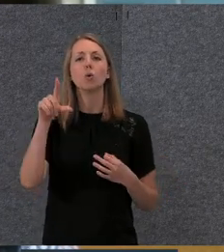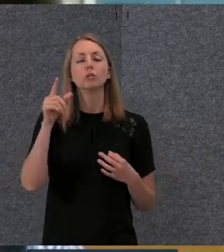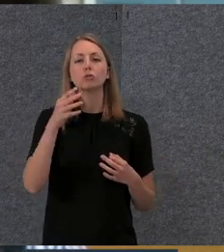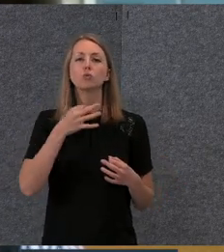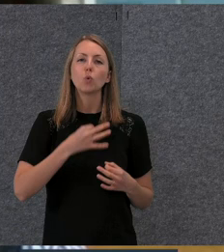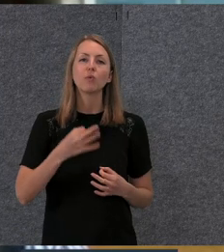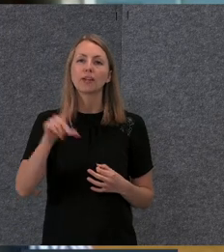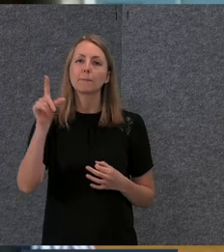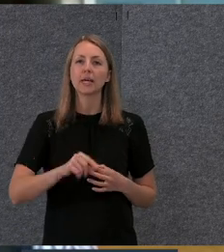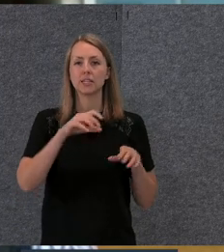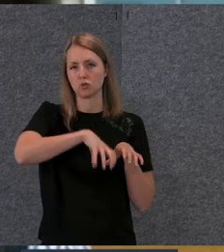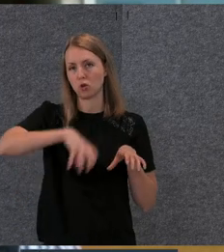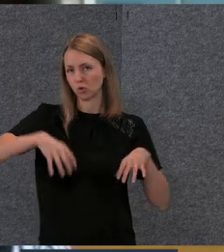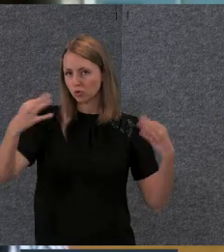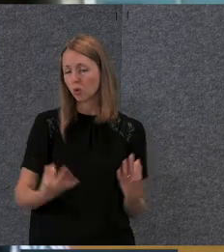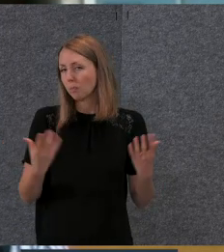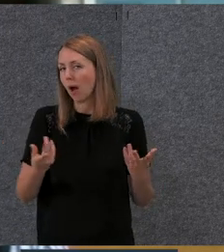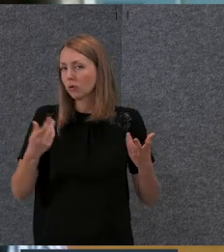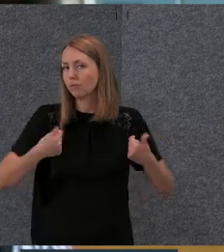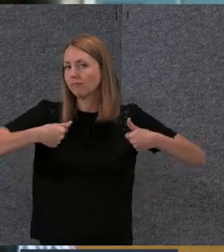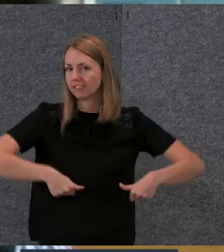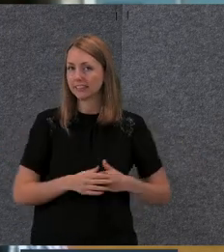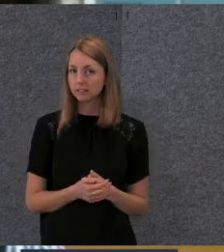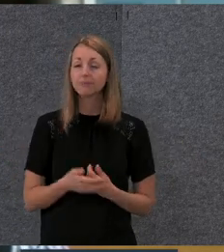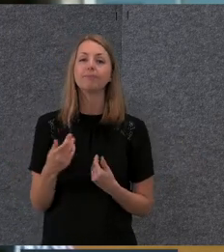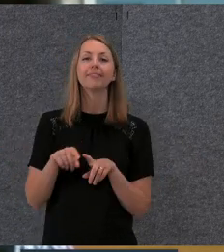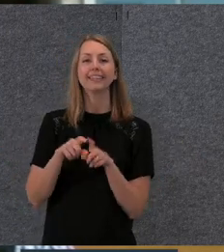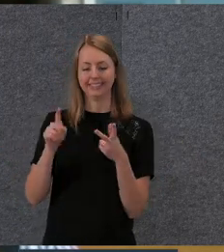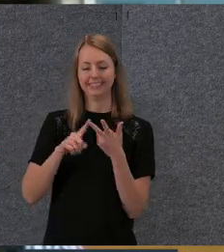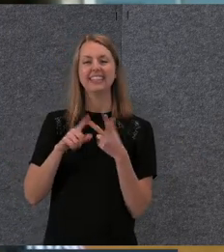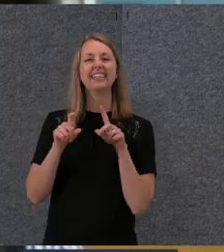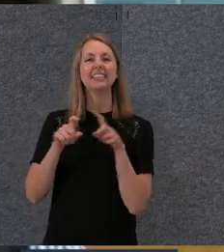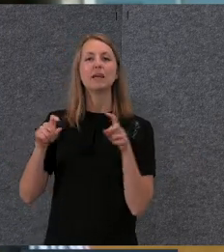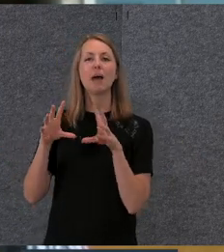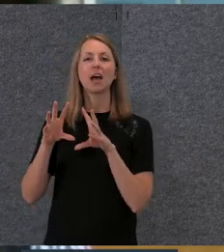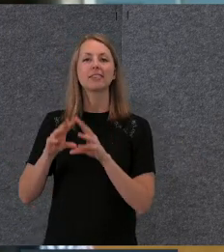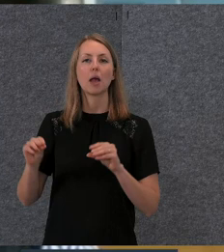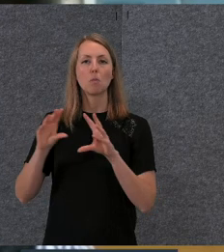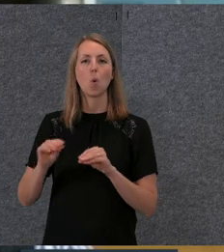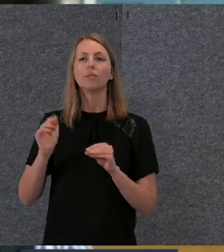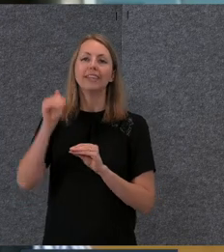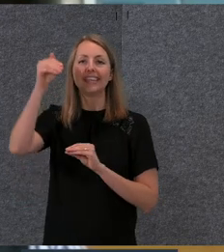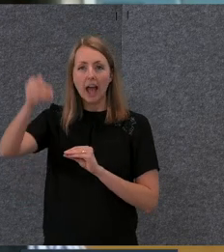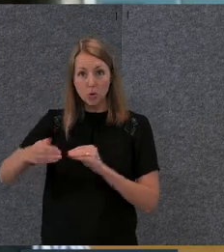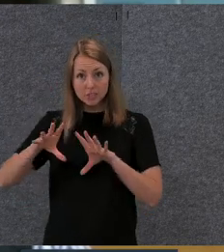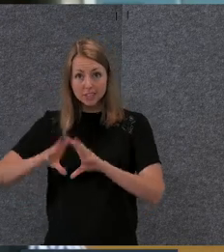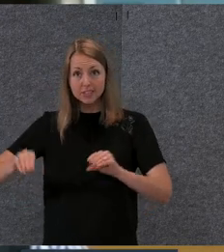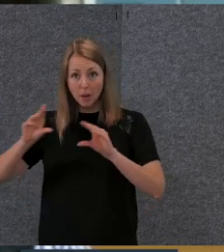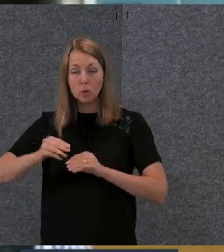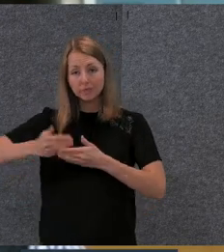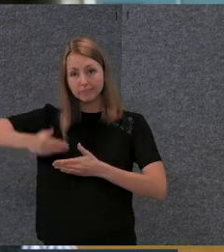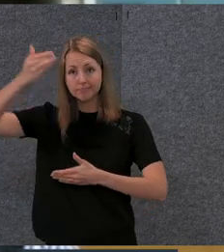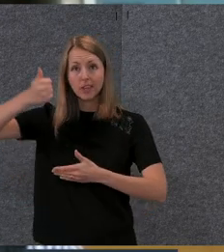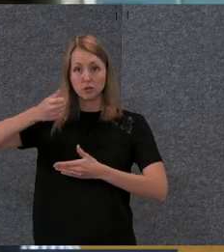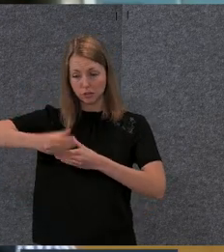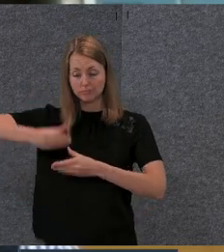sein. So, zum Thema Dämmung. Das ist ja in der Öffentlichkeit leider ein sehr umstrittenes Thema. Außendämmungen an einschaligen Mauerwerken sind